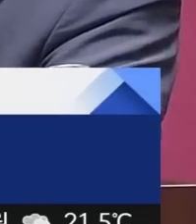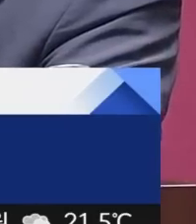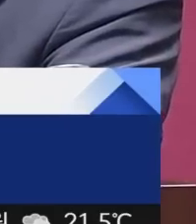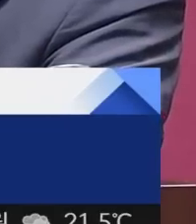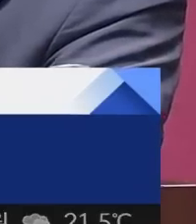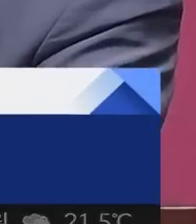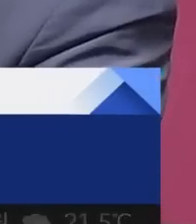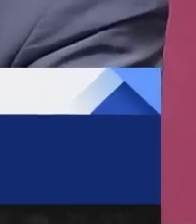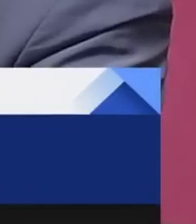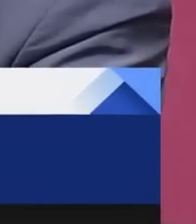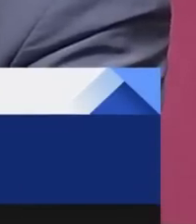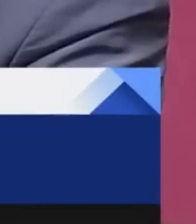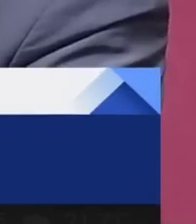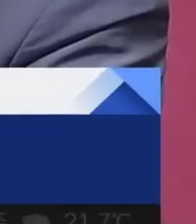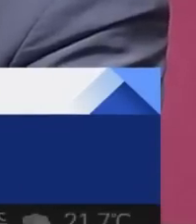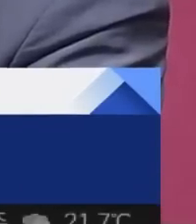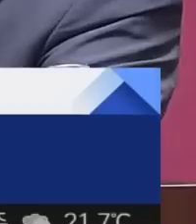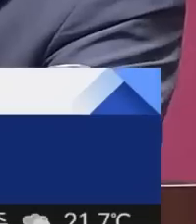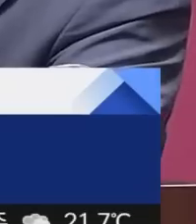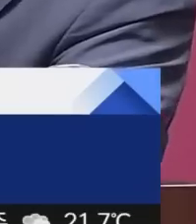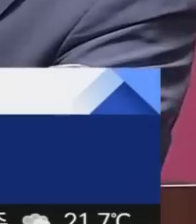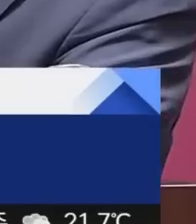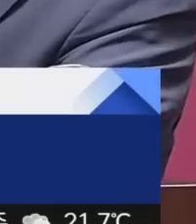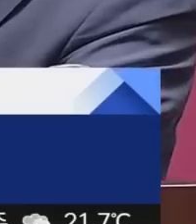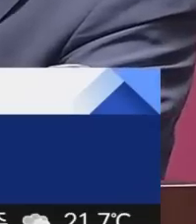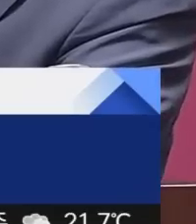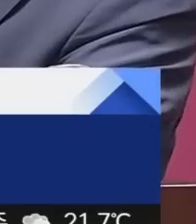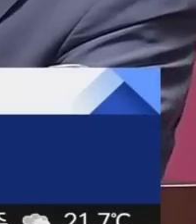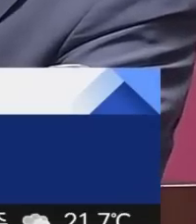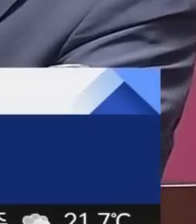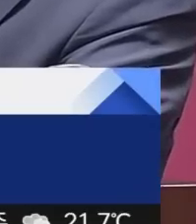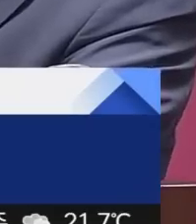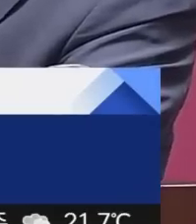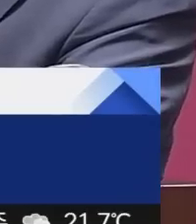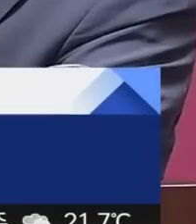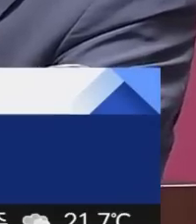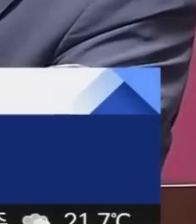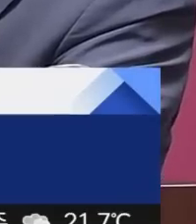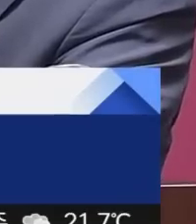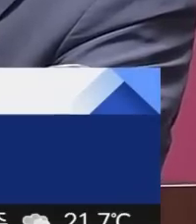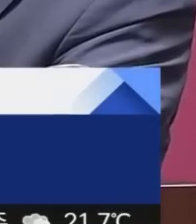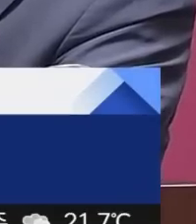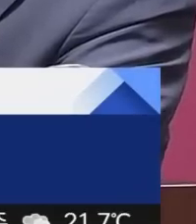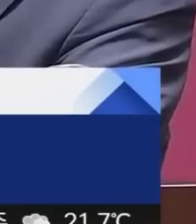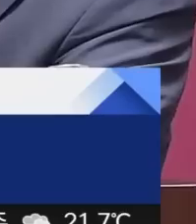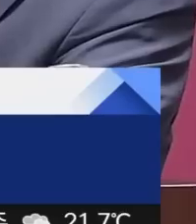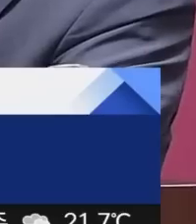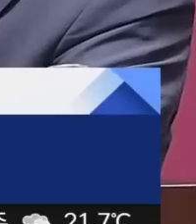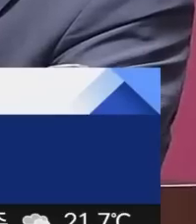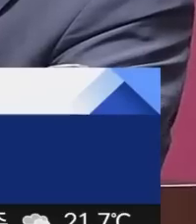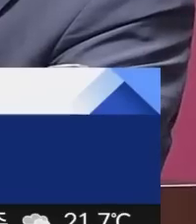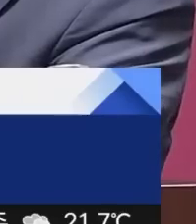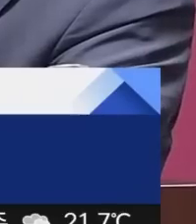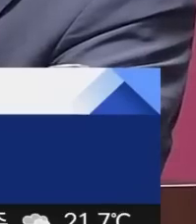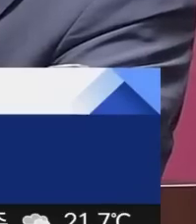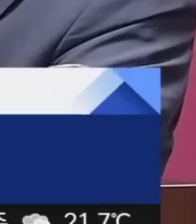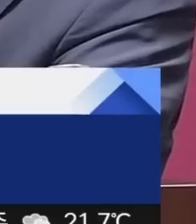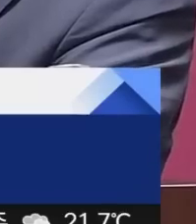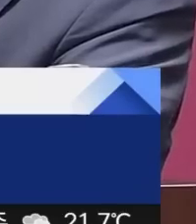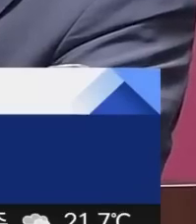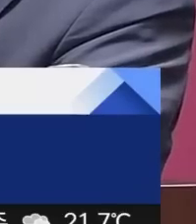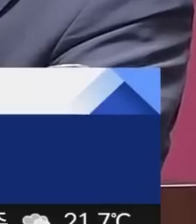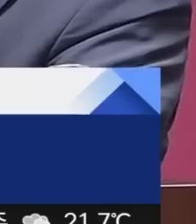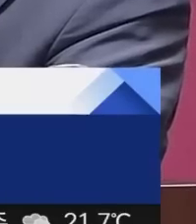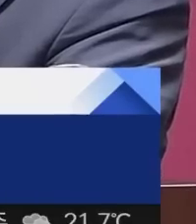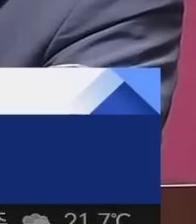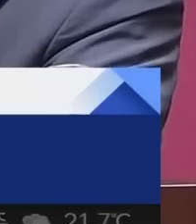스텝이 꼬여서 넘어진 꼴입니다. 이래도 국무총리나 대통령이나 외교부 장관이 직무를 제대로 한다고